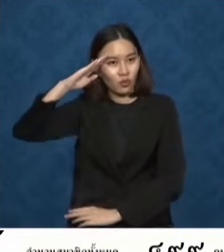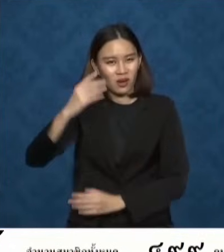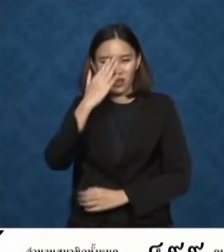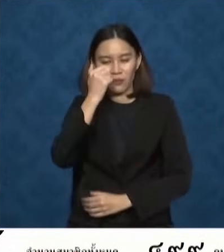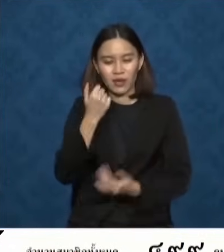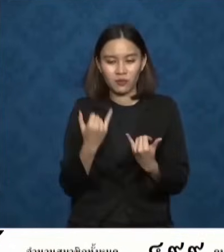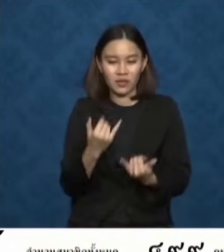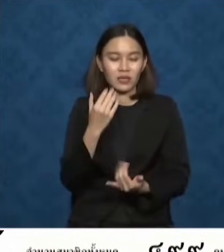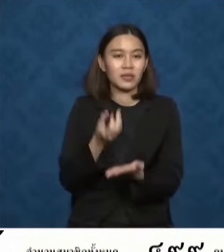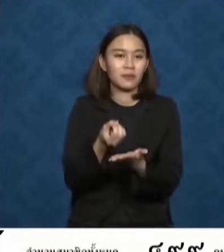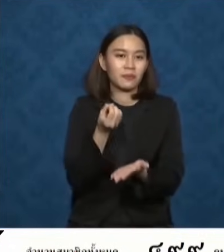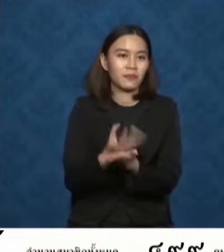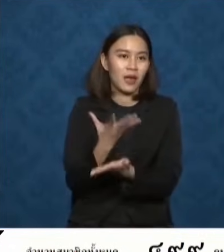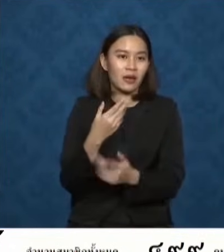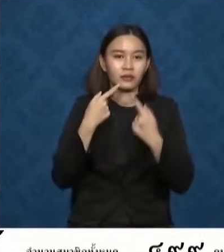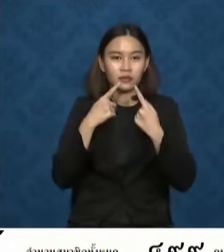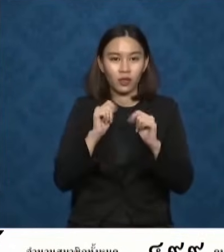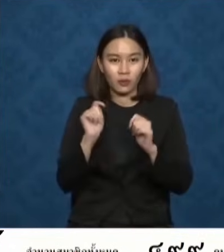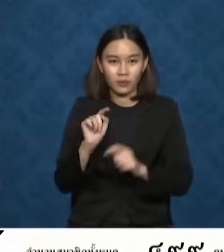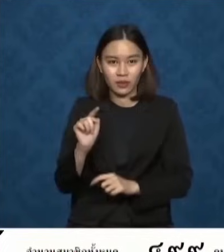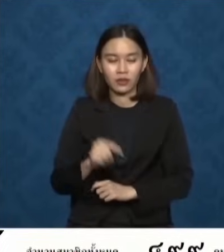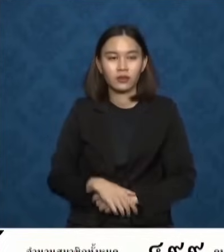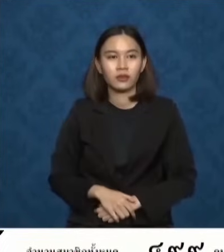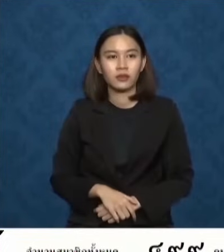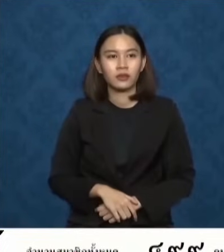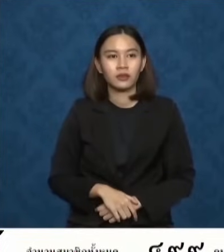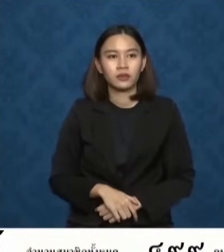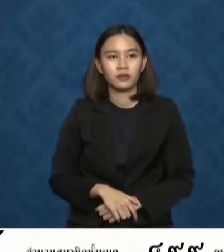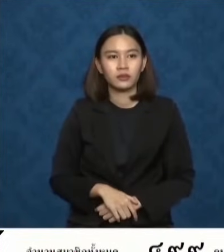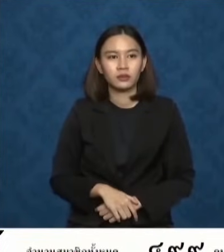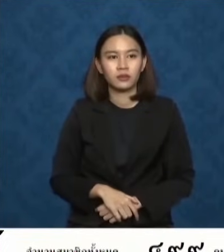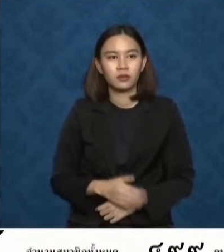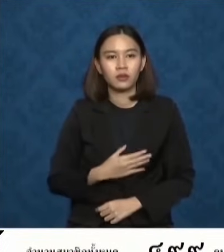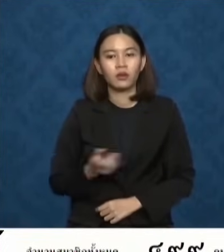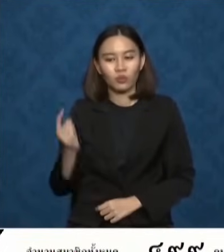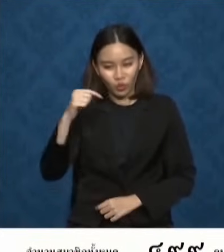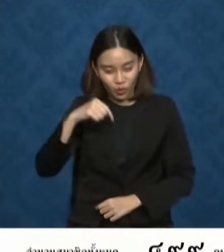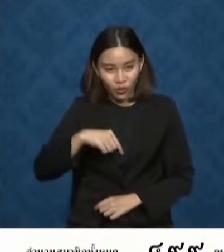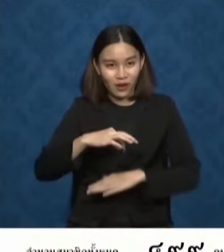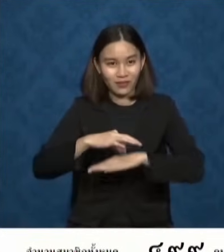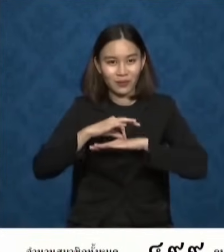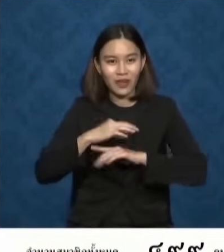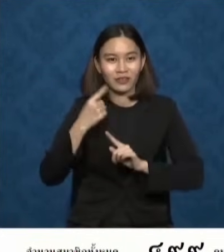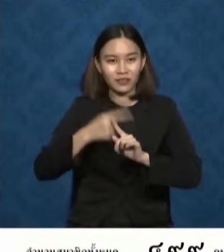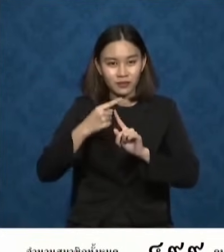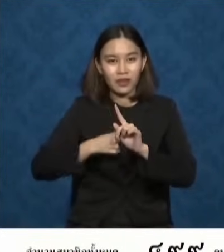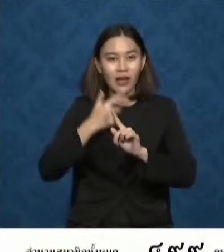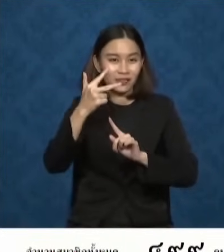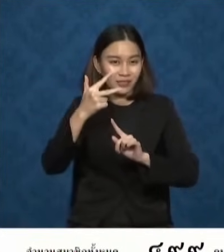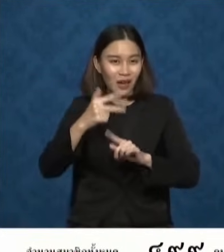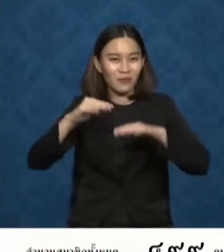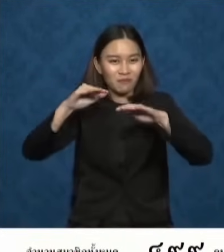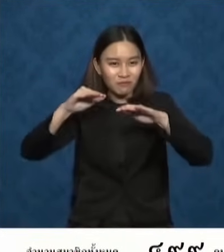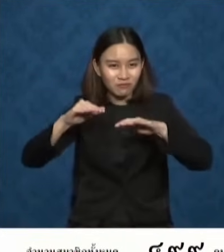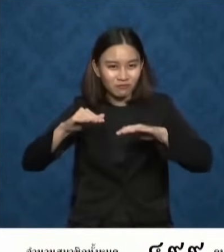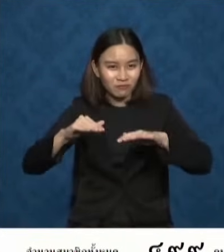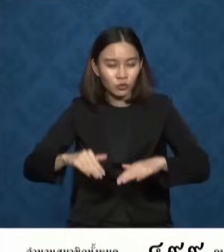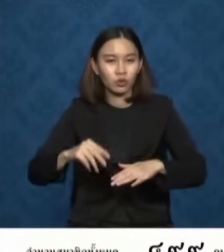งอยู่ตอบว่าท่านครับผมเพิ่งมา3เดือนถ้าจะให้มันลดลงเล